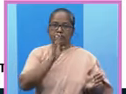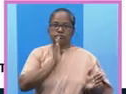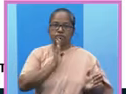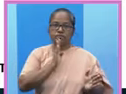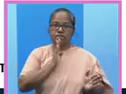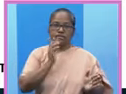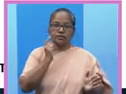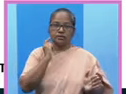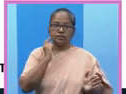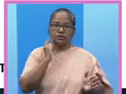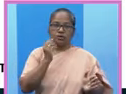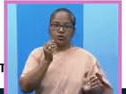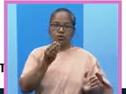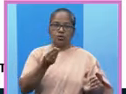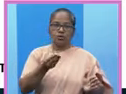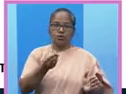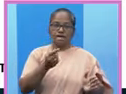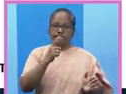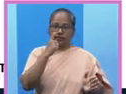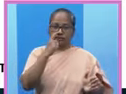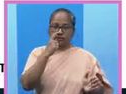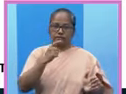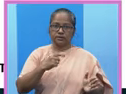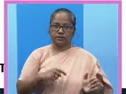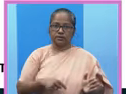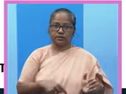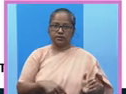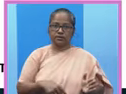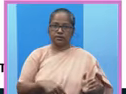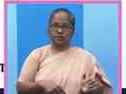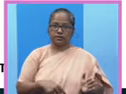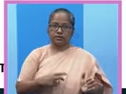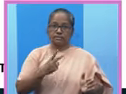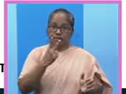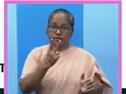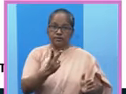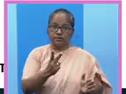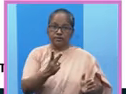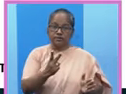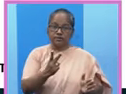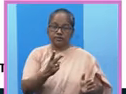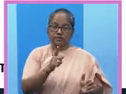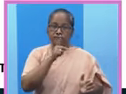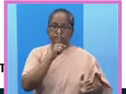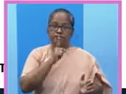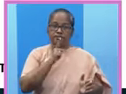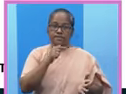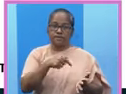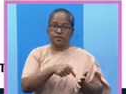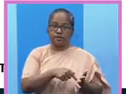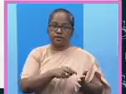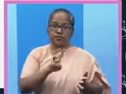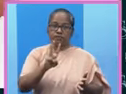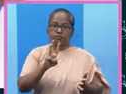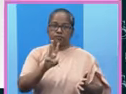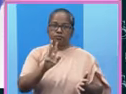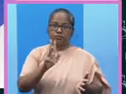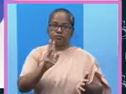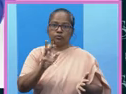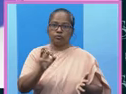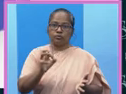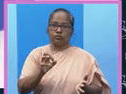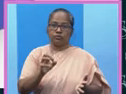வண்ணம், மஞ்சள், ஊதா, பச்சை என. அதில் அந்த படத்தை பார்த்தே சொல்ல முடியும் சிவப்பினுடைய மையக்கோணம் 90 வரை. இங்கே